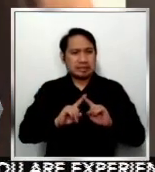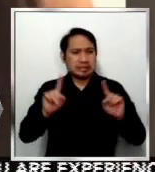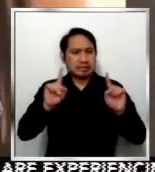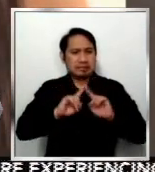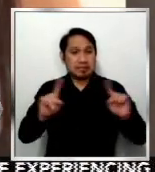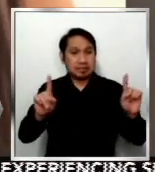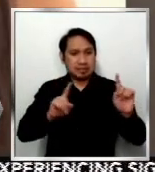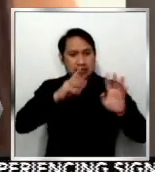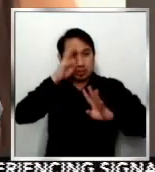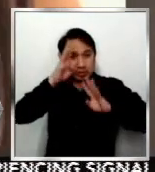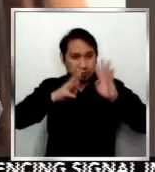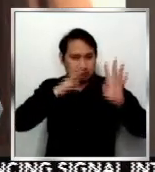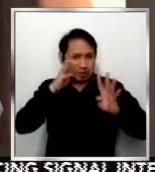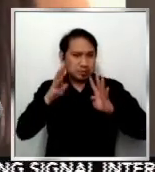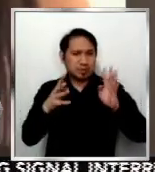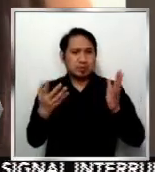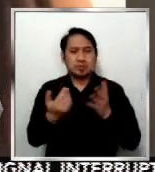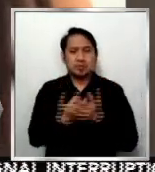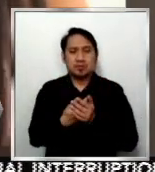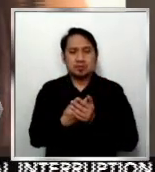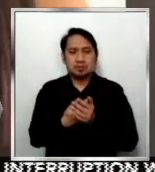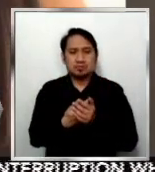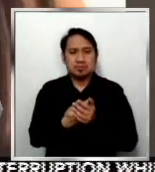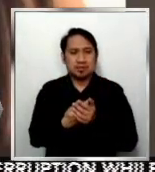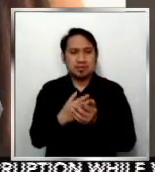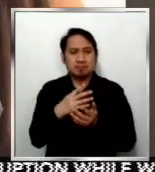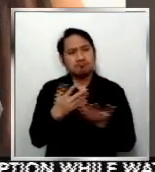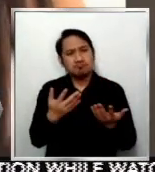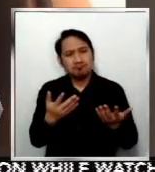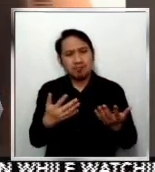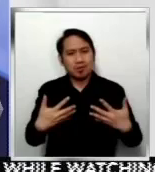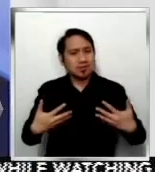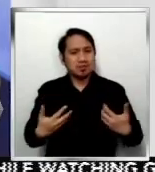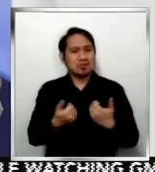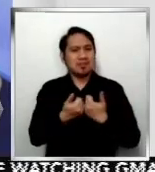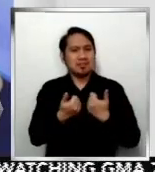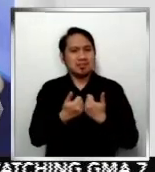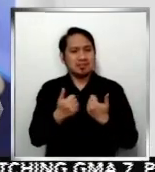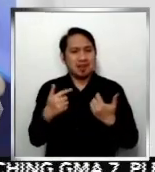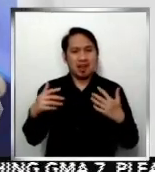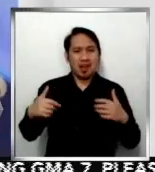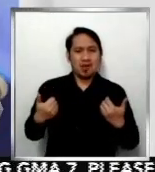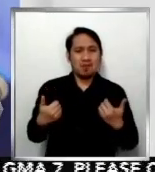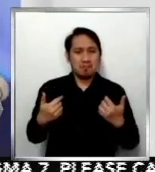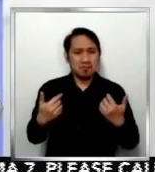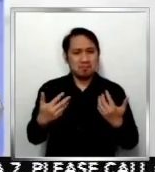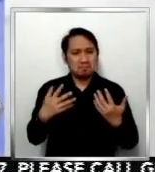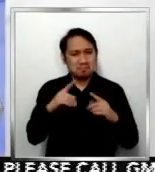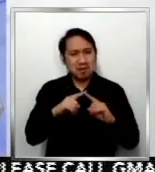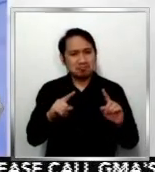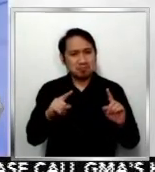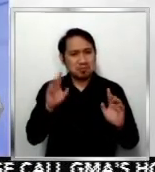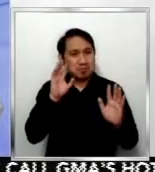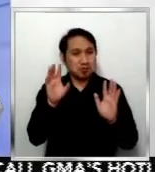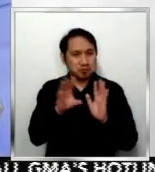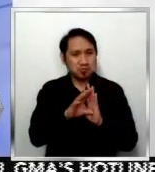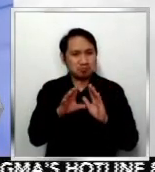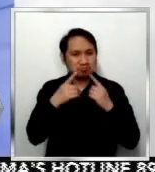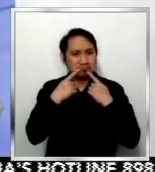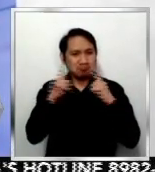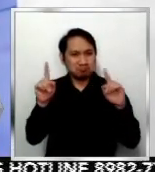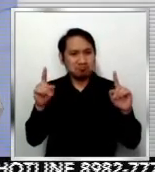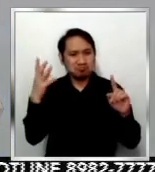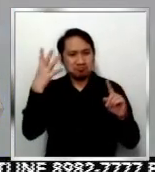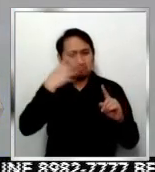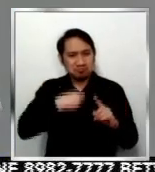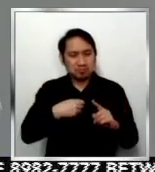Y2K. So talagang na-challenge kami and successful naman siya. Talagang ibang-iba na